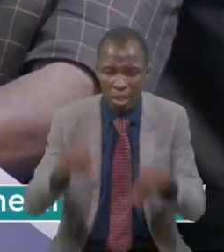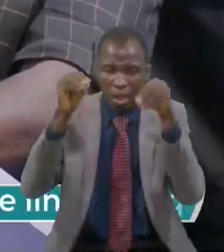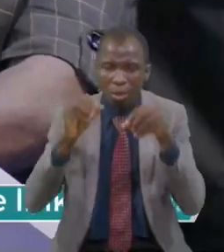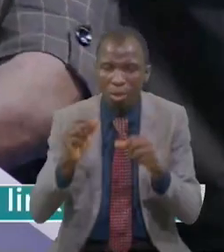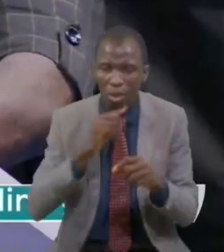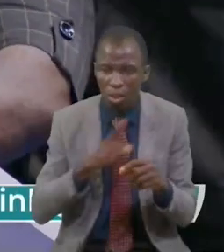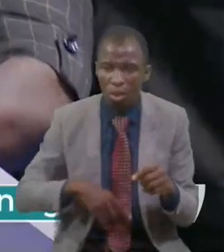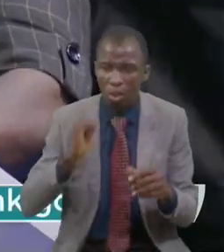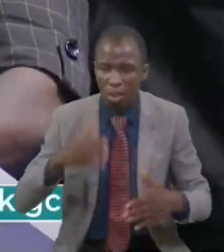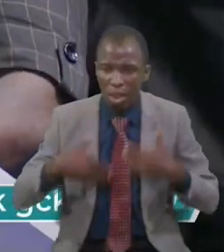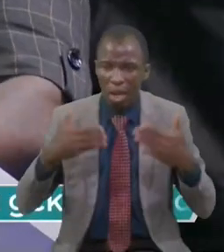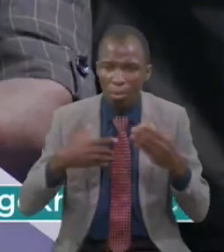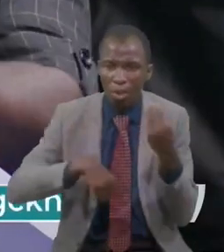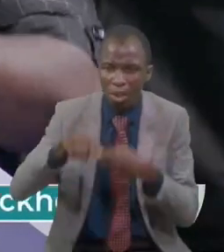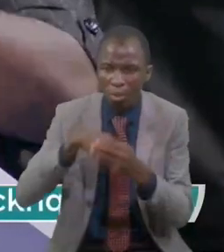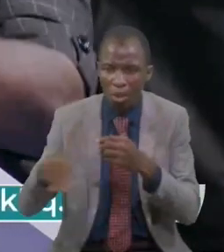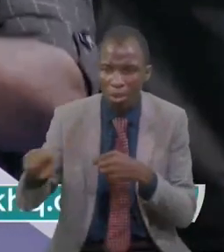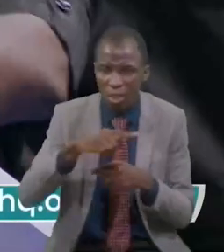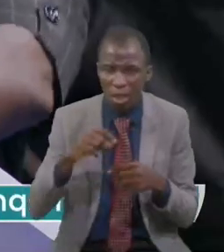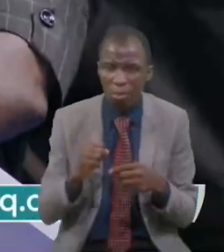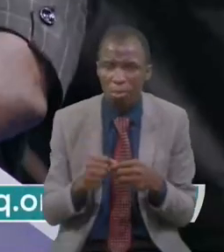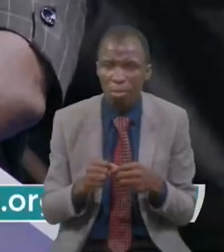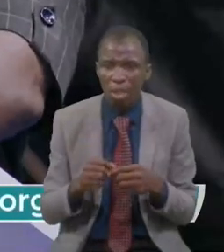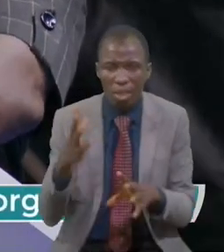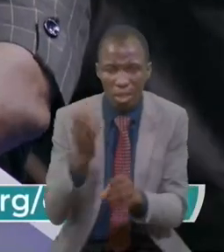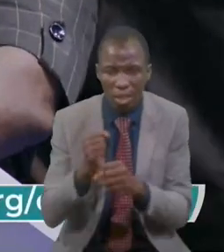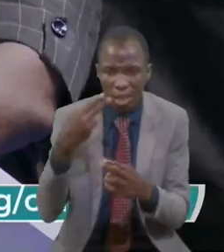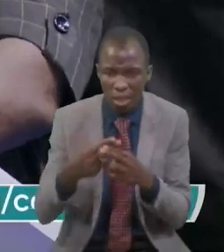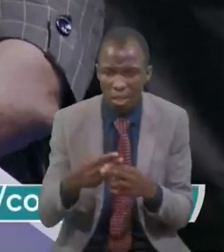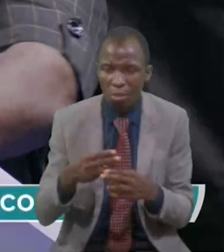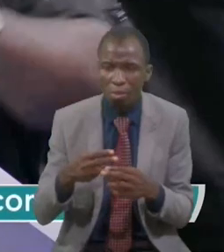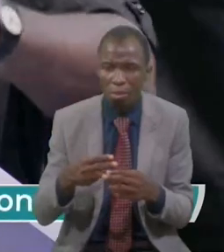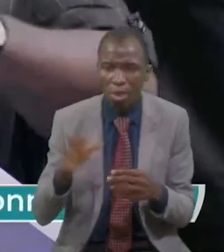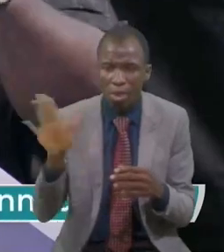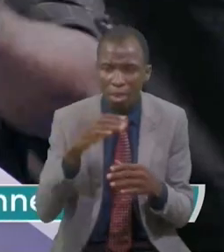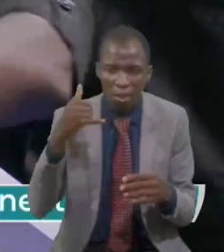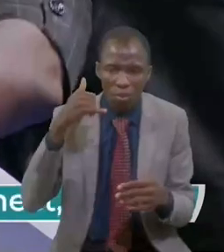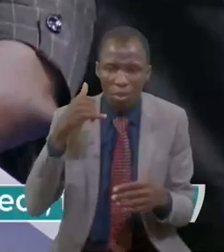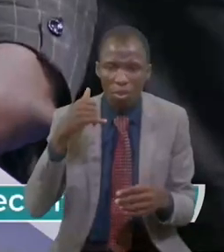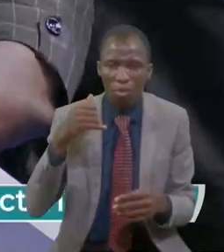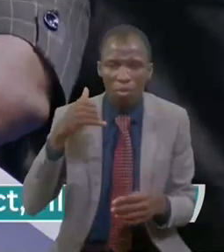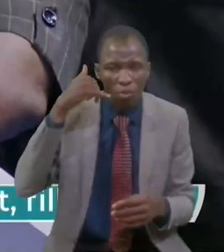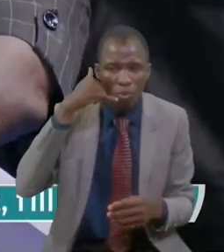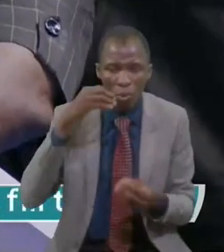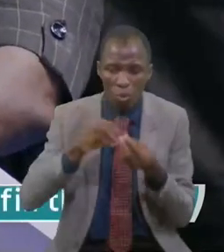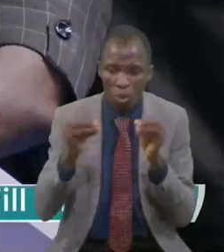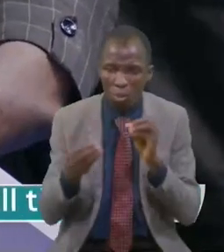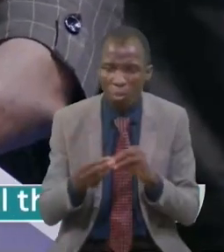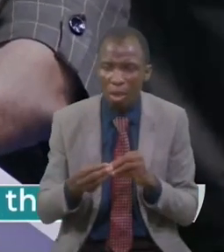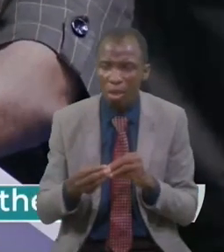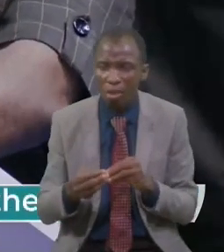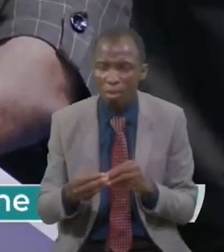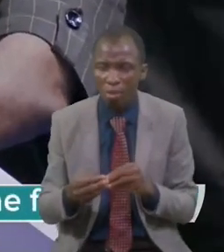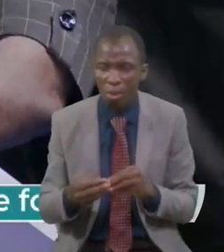Seigneur est content que vous ayez la solution à vos problèmes ce jour